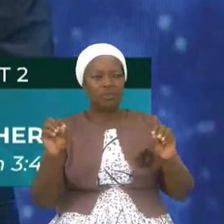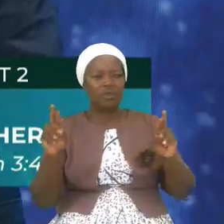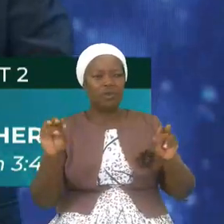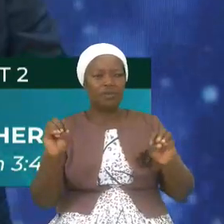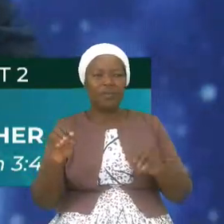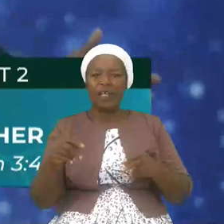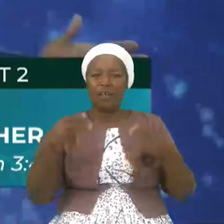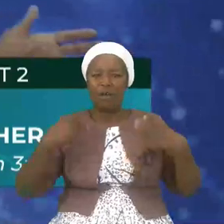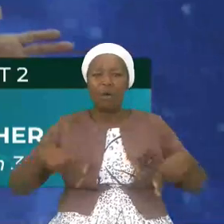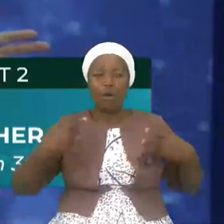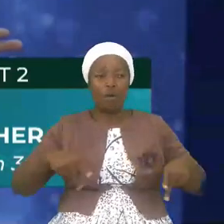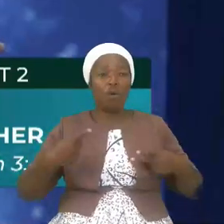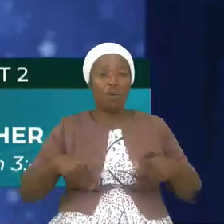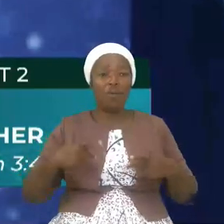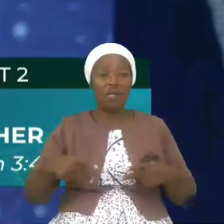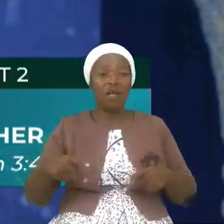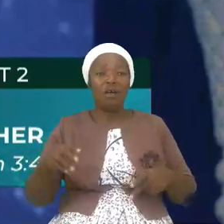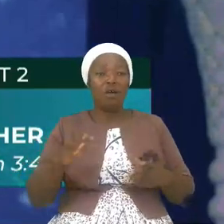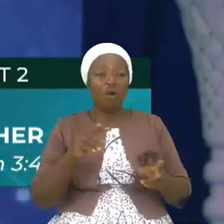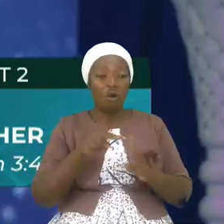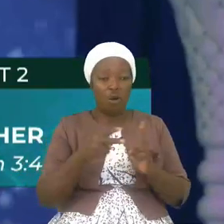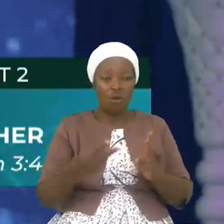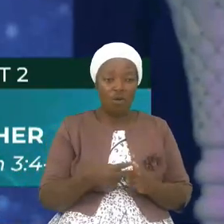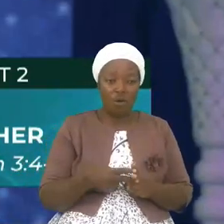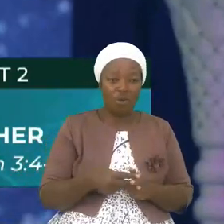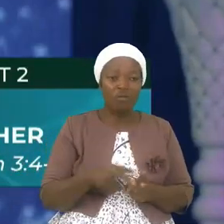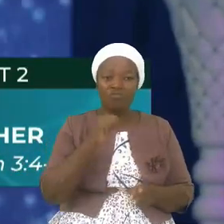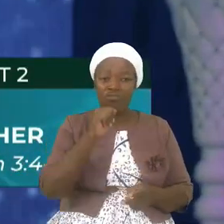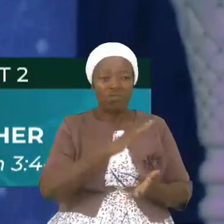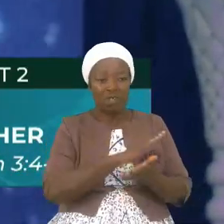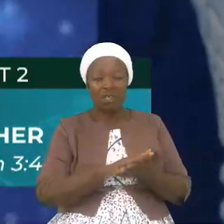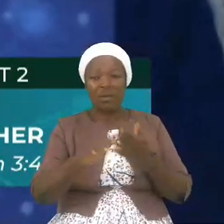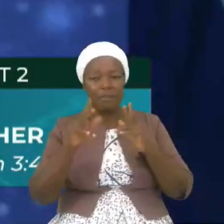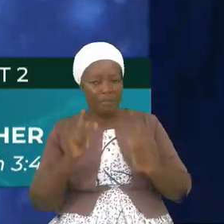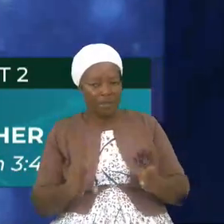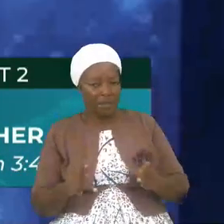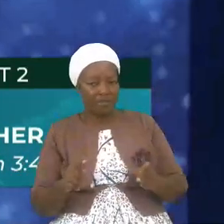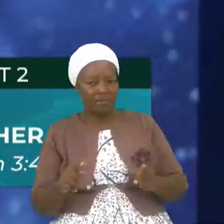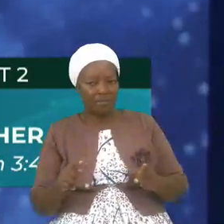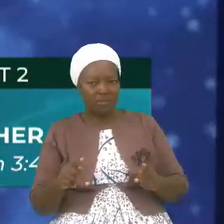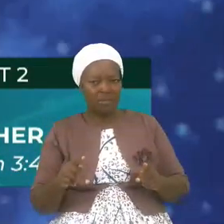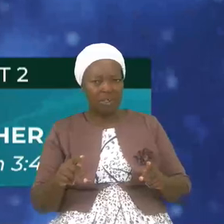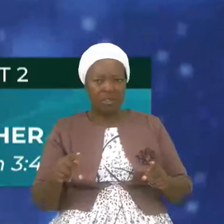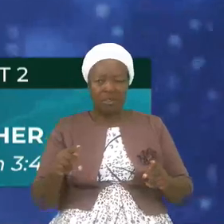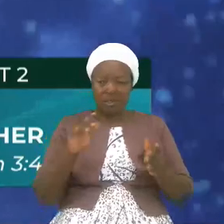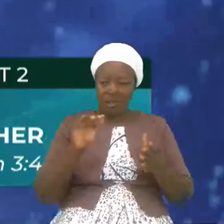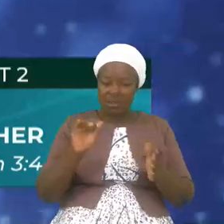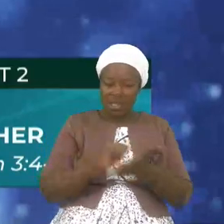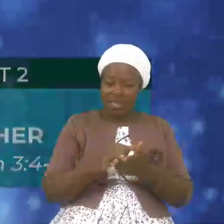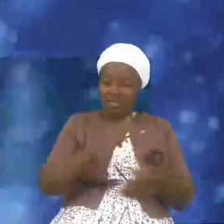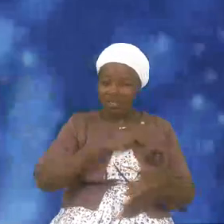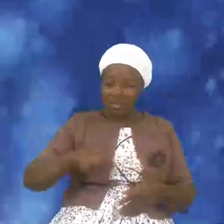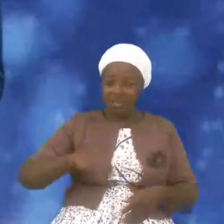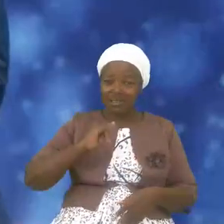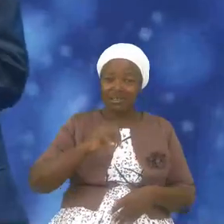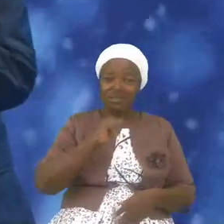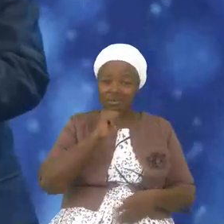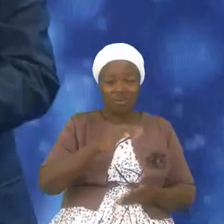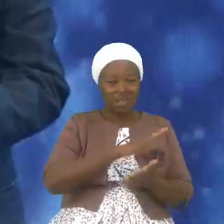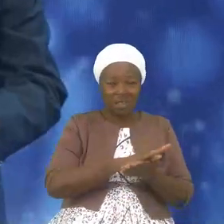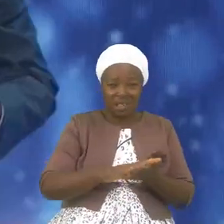ou cupide, Belshazzar, impur, ses femmes, ses concubines,